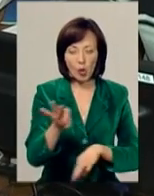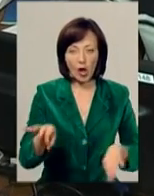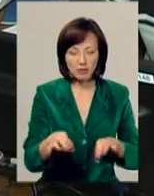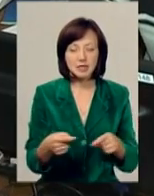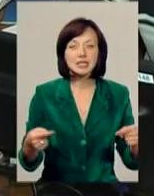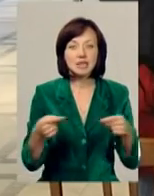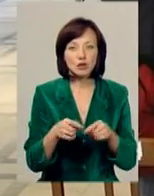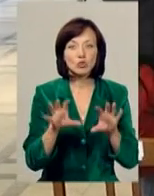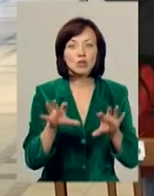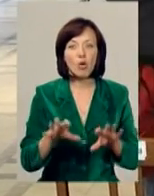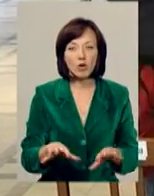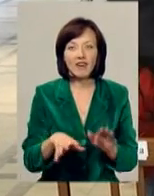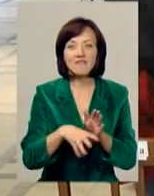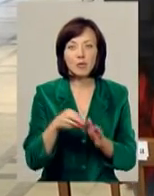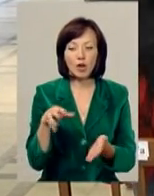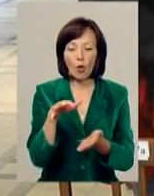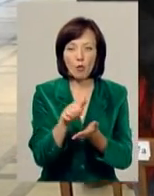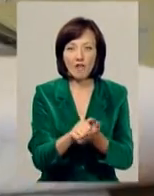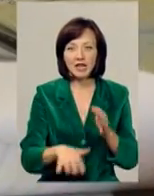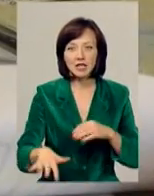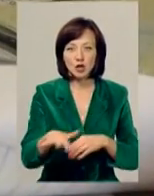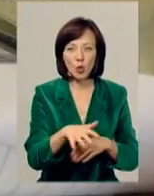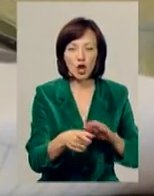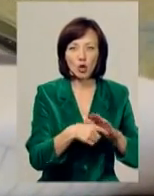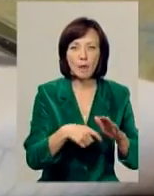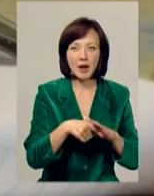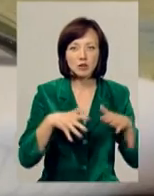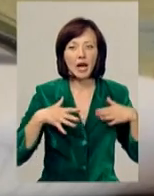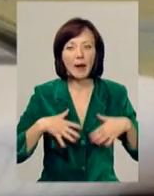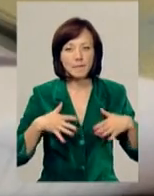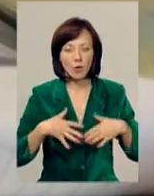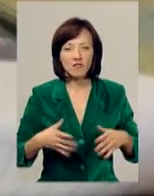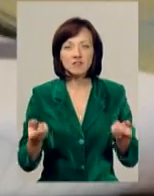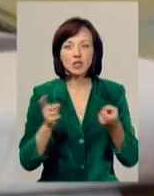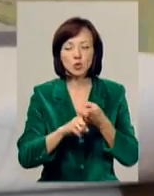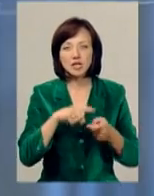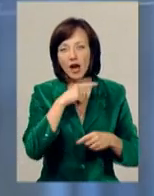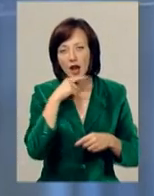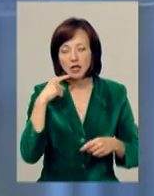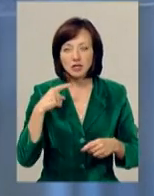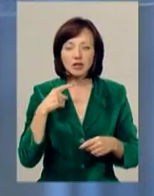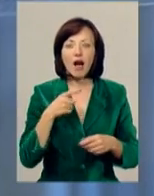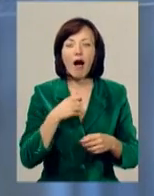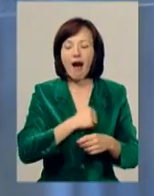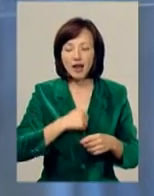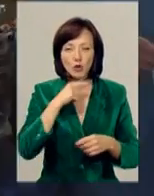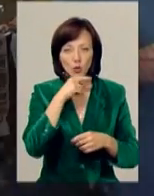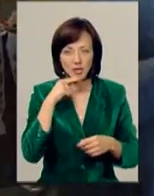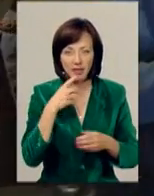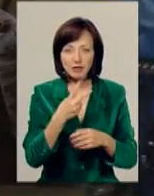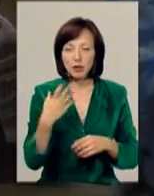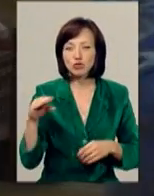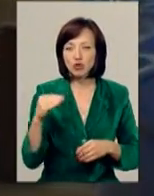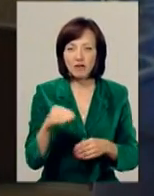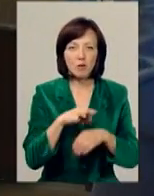із законом вибори не окупованих територіях Донбасу та в Криму у зв'язку з агресією Російської Федерації 25 жовтня